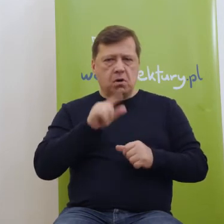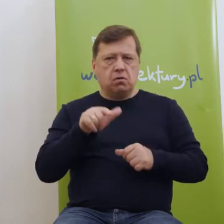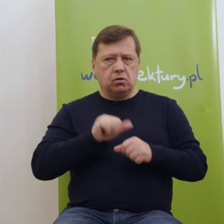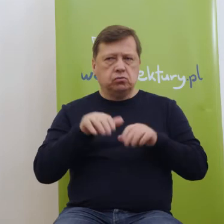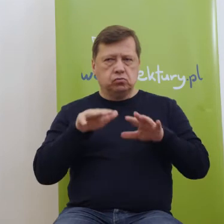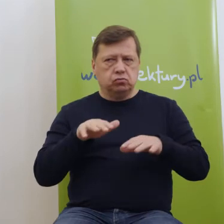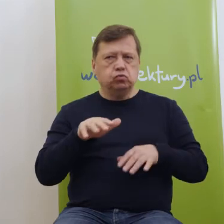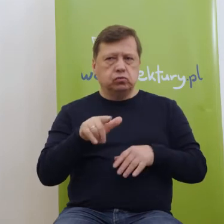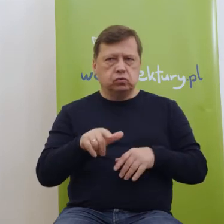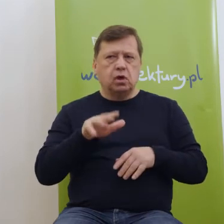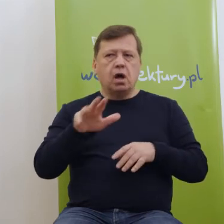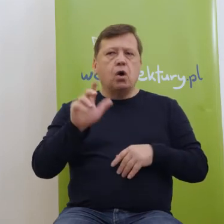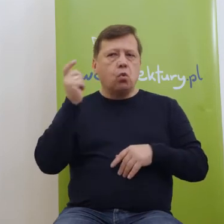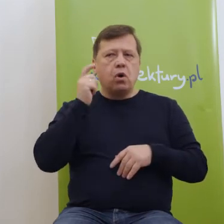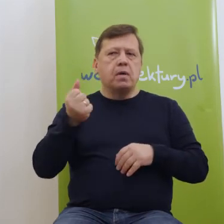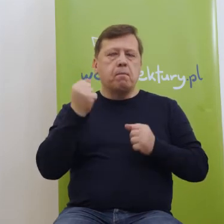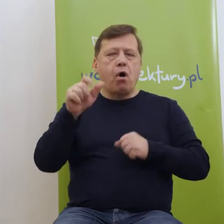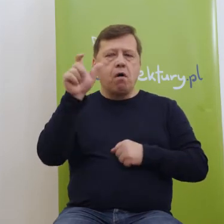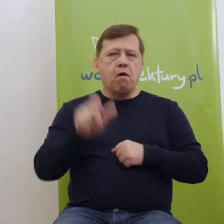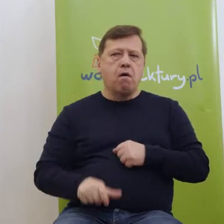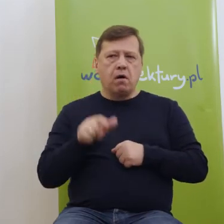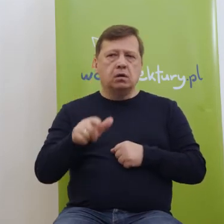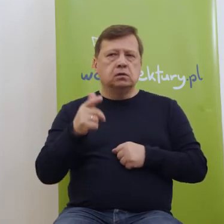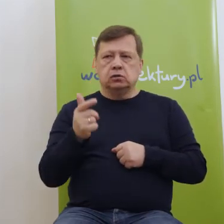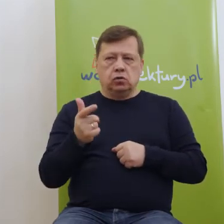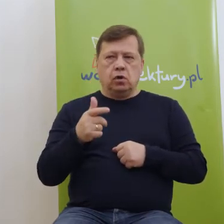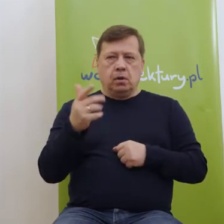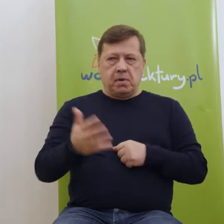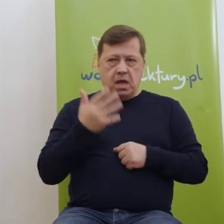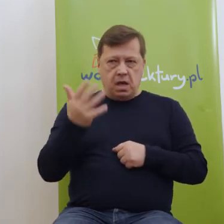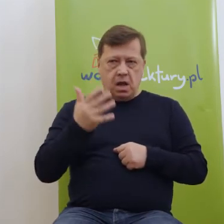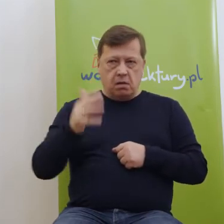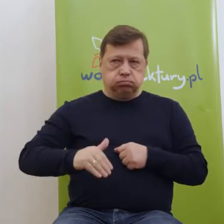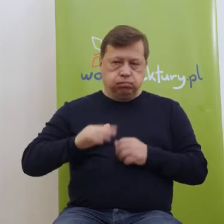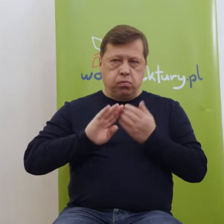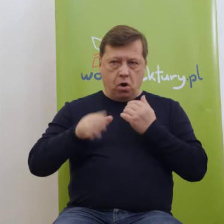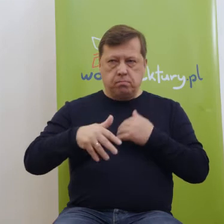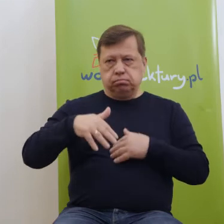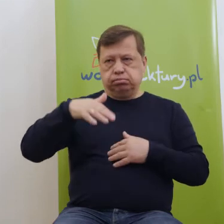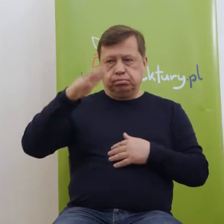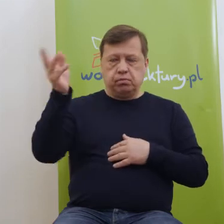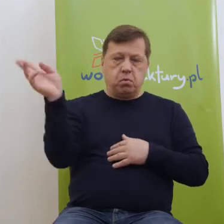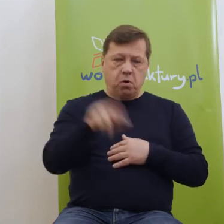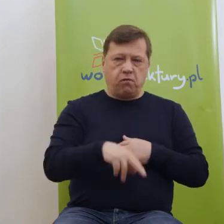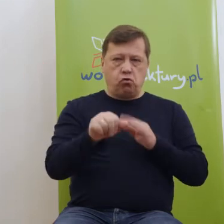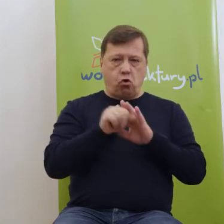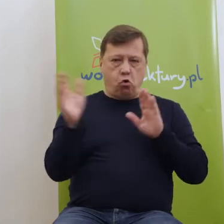Głównym bohaterem Przeza jest człowiek, który wraca po 5 latach do domu,